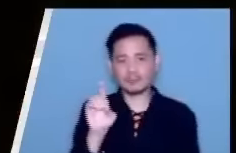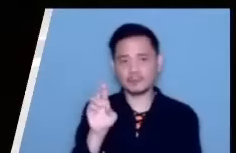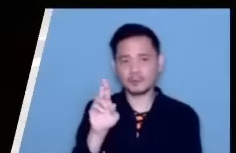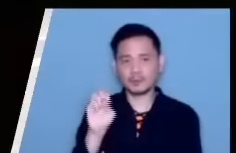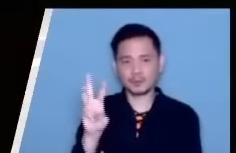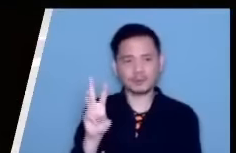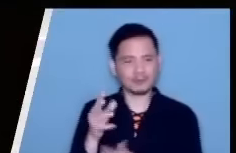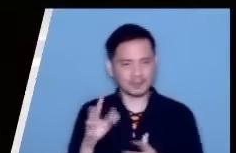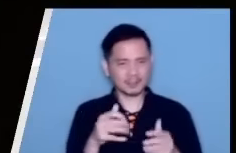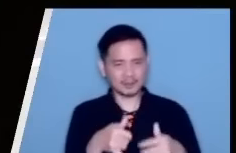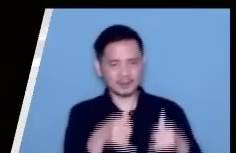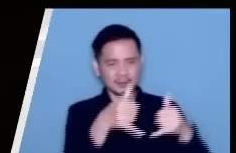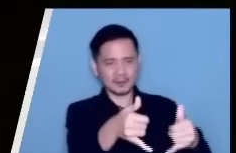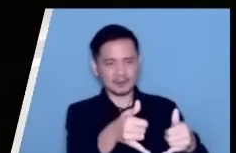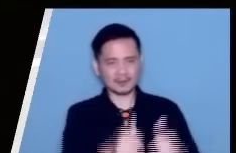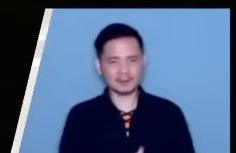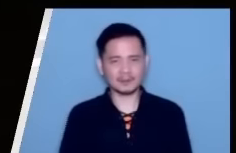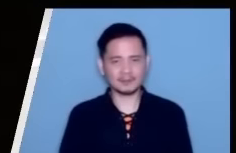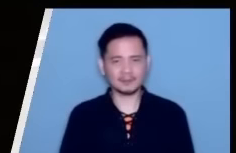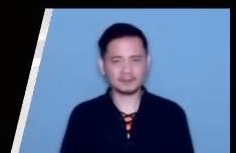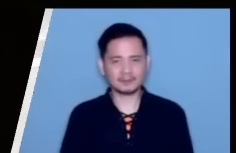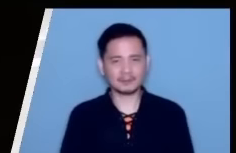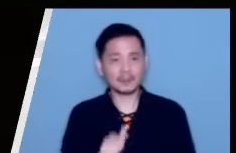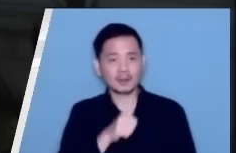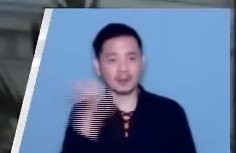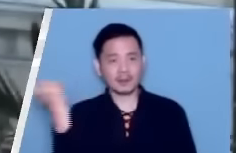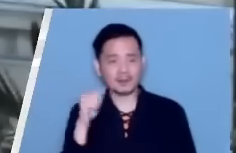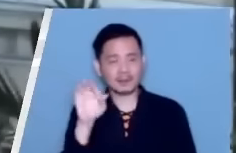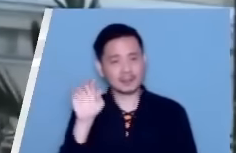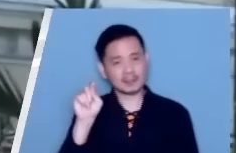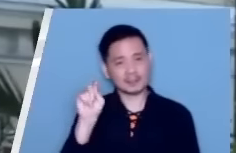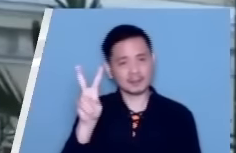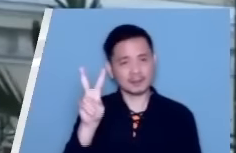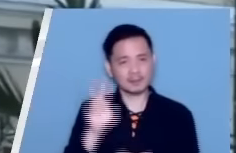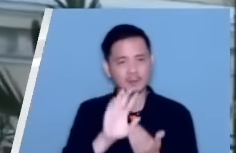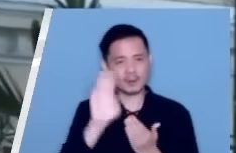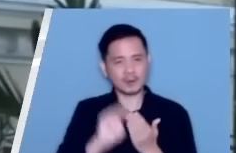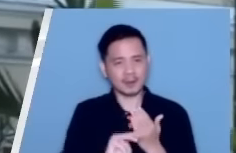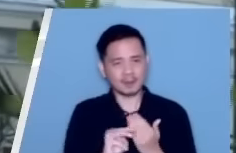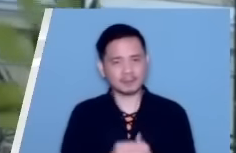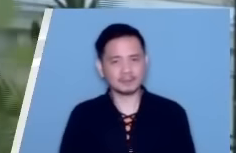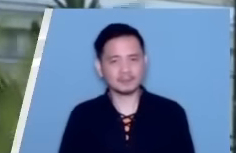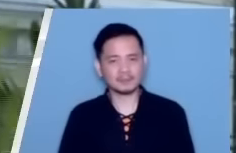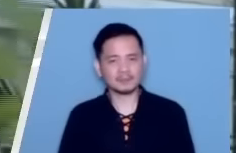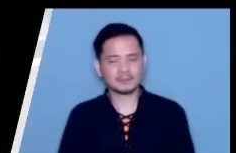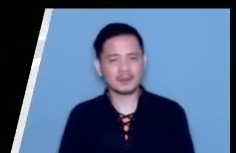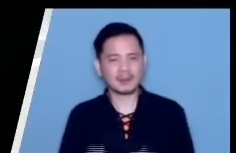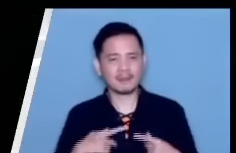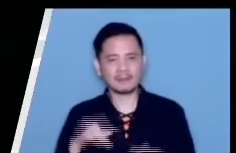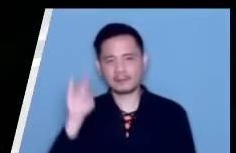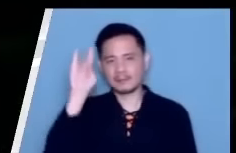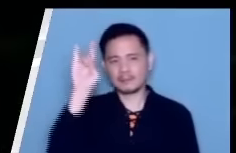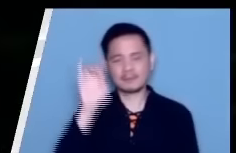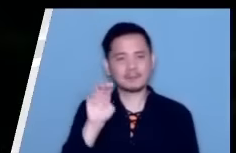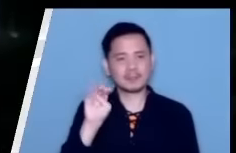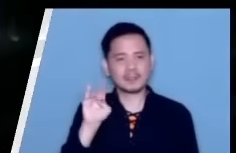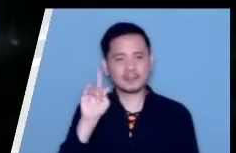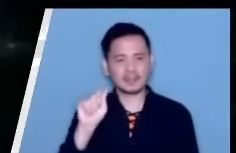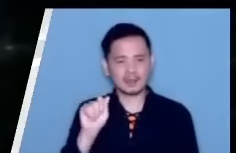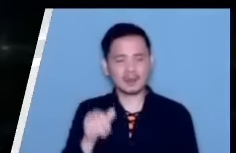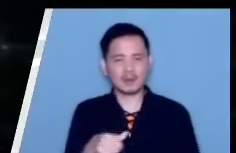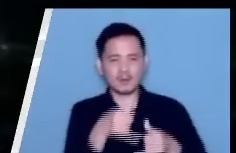kinilala rin ng ilang kapuso programs at personalities sa 11 paragala the Central Luzon media Awards ng Holy Angel University kabilang diyan si Uh